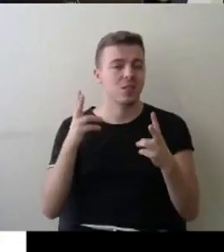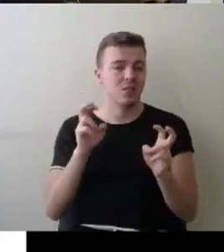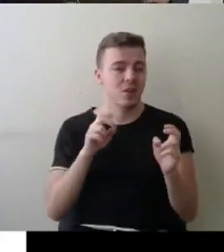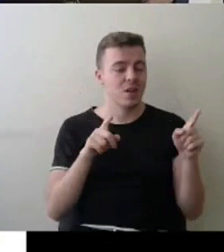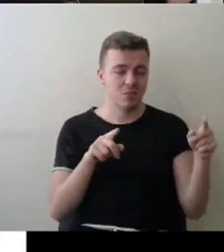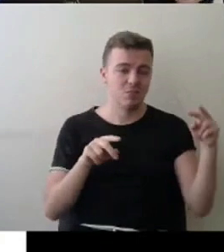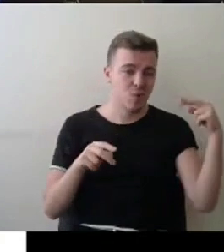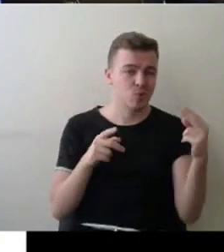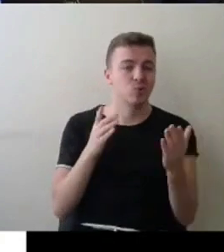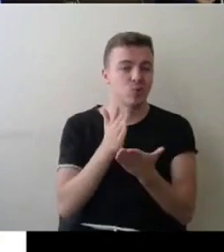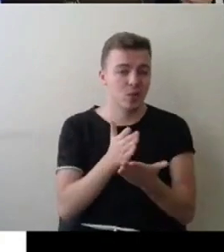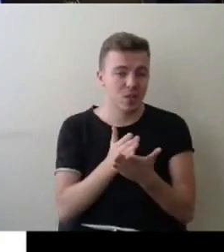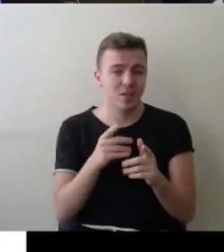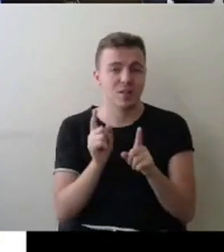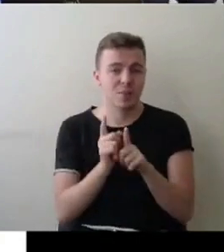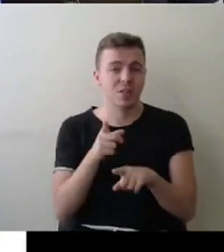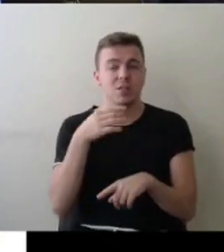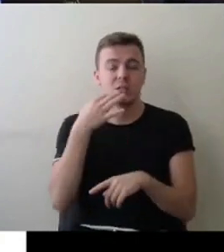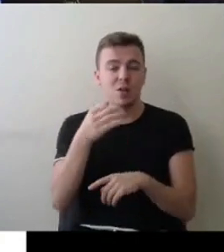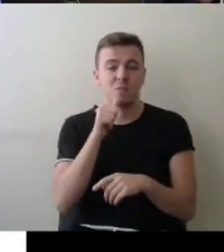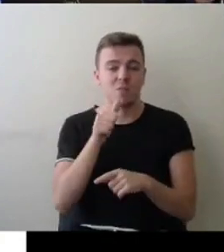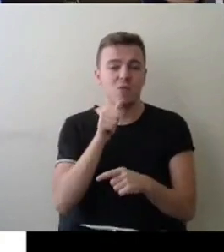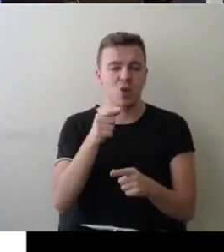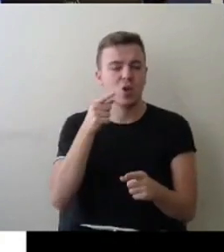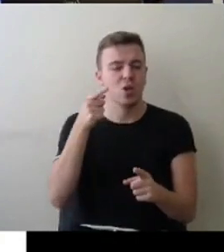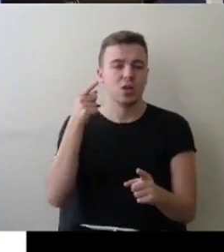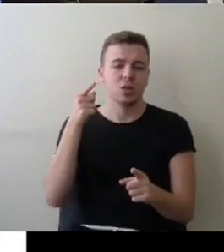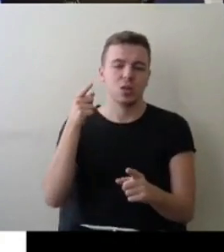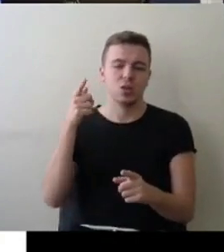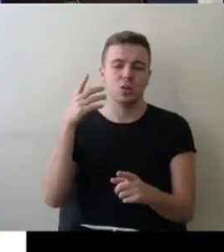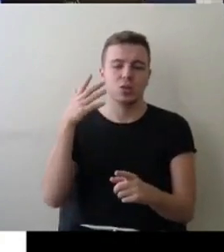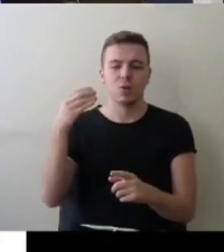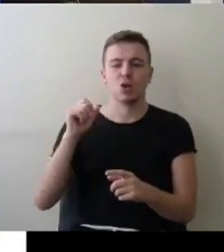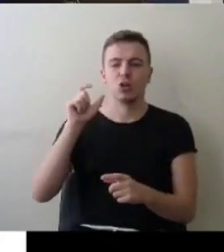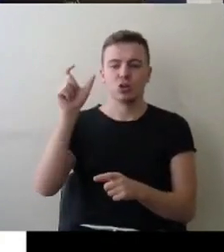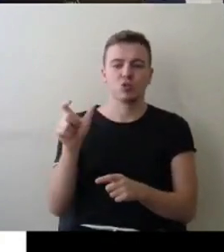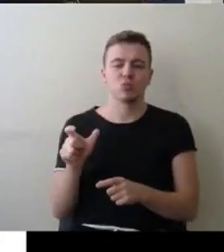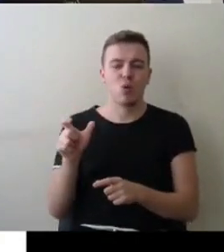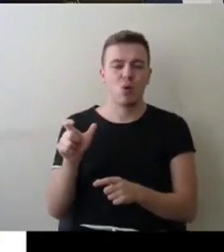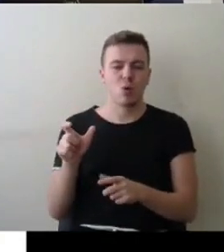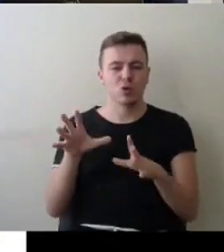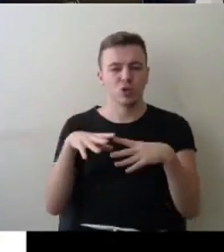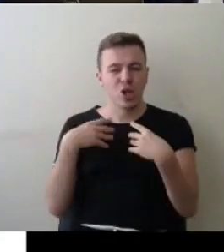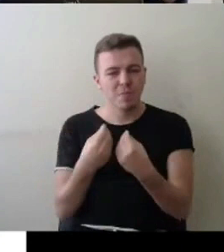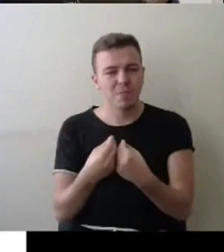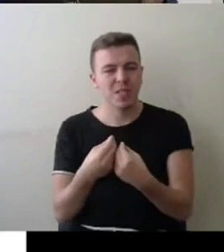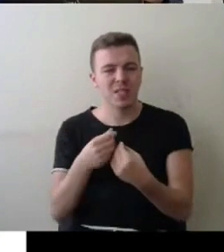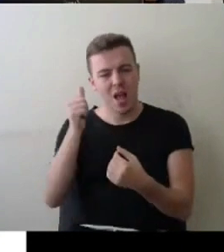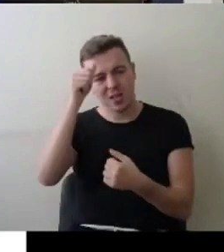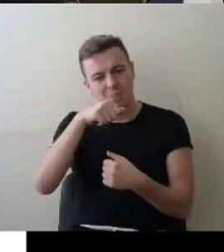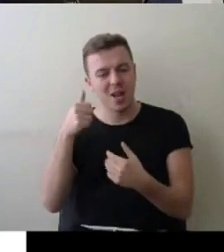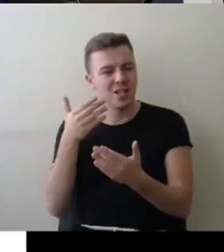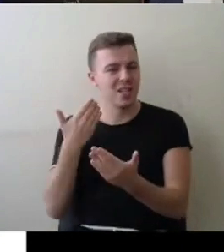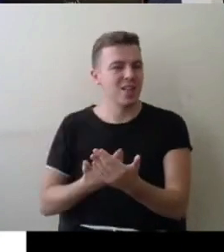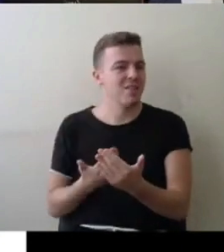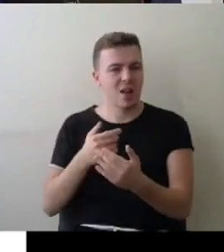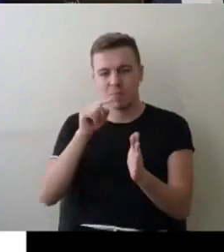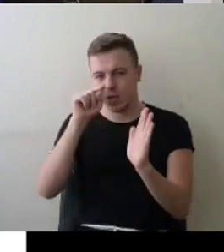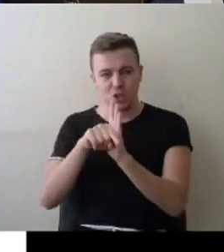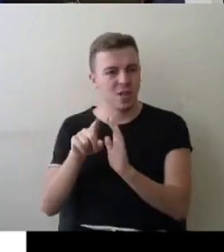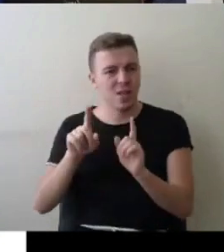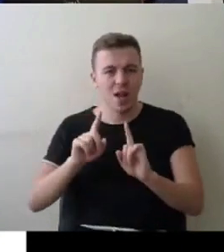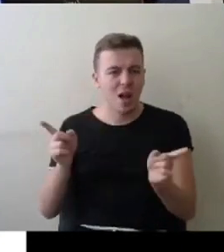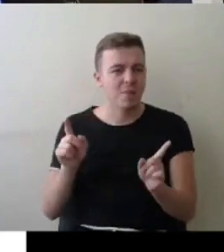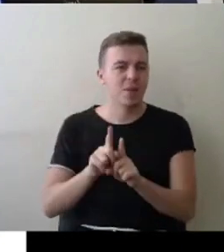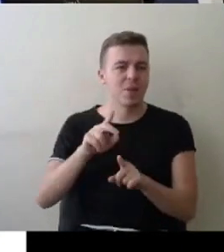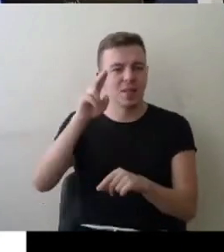reiškia, sako, kad draudžiama kištis į žmogaus, pavyzdžiui, asmenį šeimininį gyvenimą, ne? Arba, sakykime, tėvų